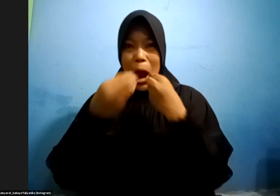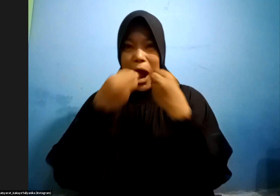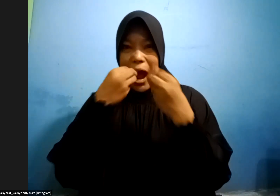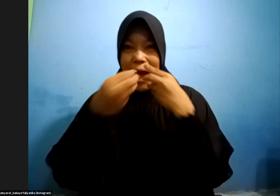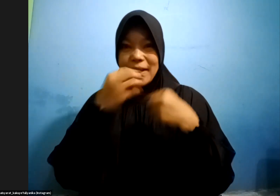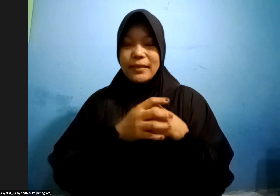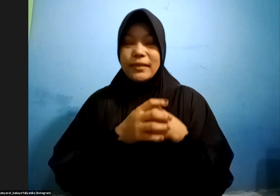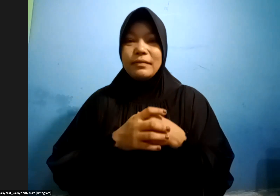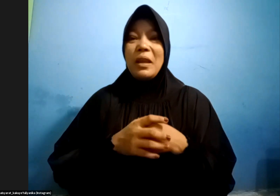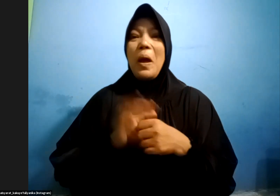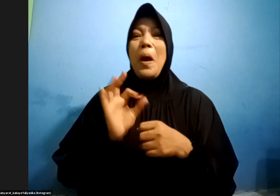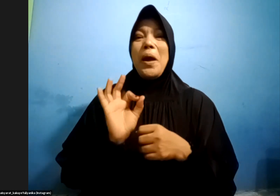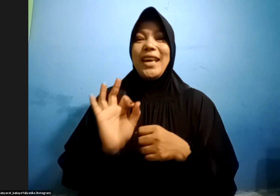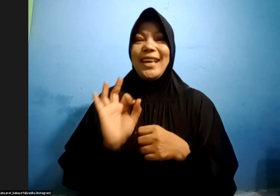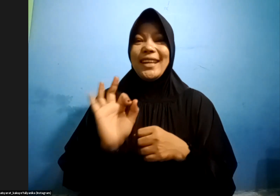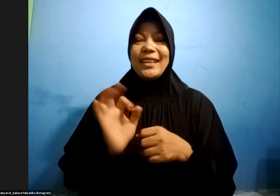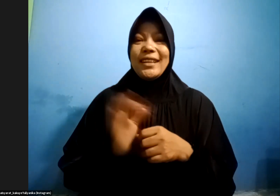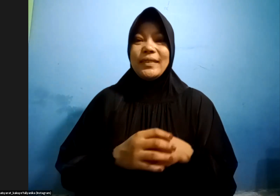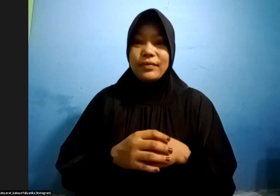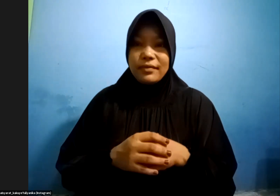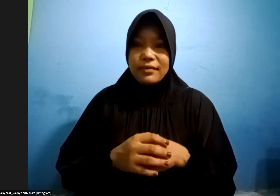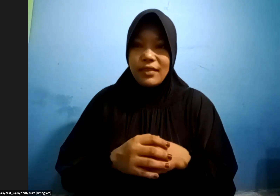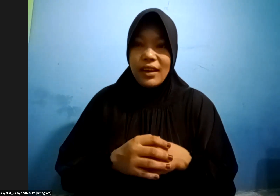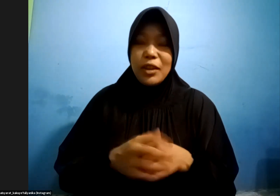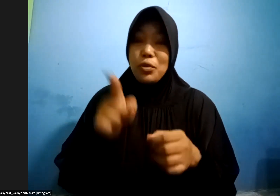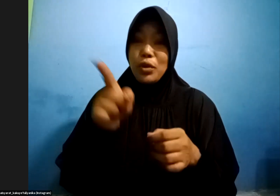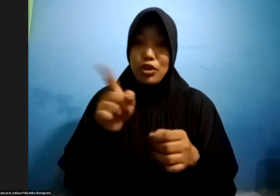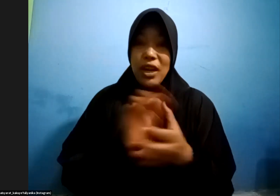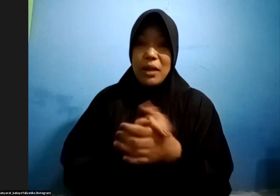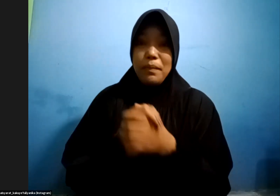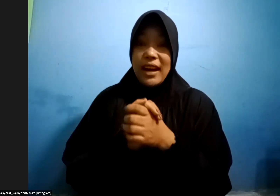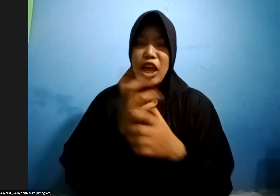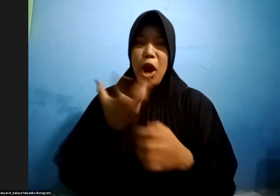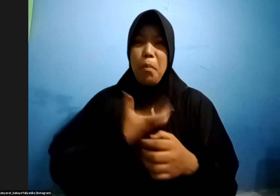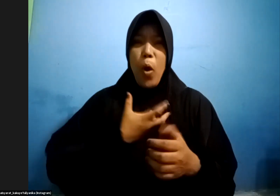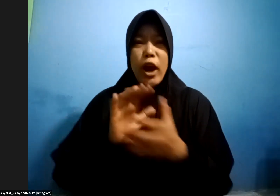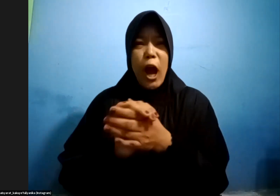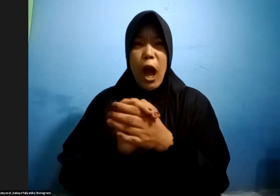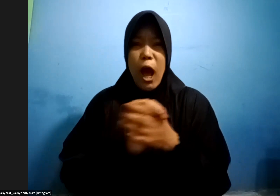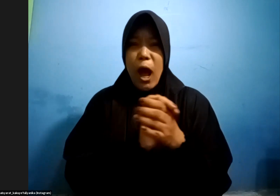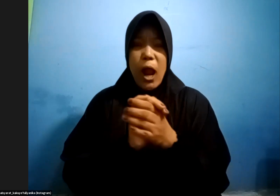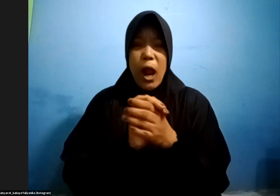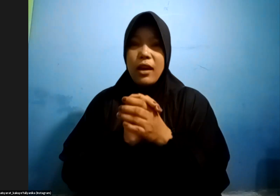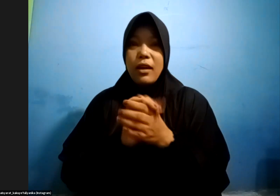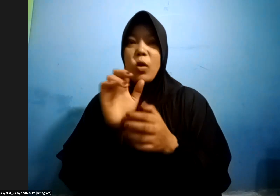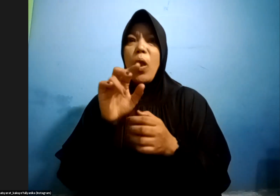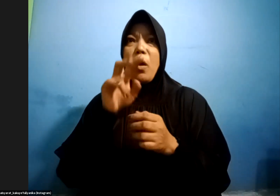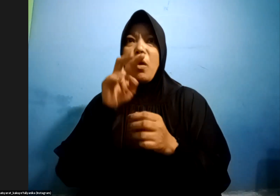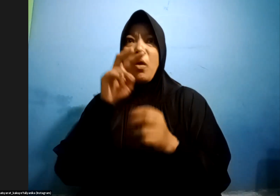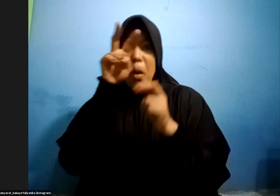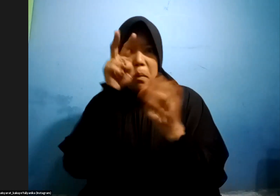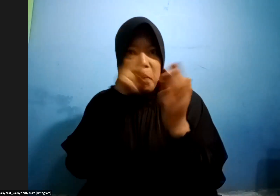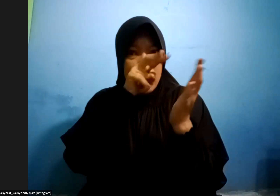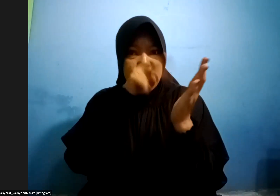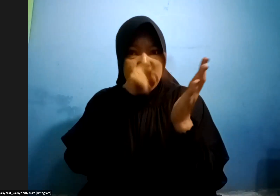Itu nanti ya Dok ya, Bapak Ibu sekalian mungkin yang ingin mengenal dokter ini bisa nanti, kalau baca CV beliau Masya Allah, Tabarakallah, itu